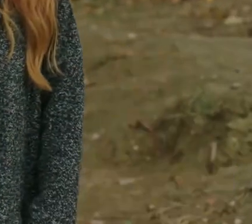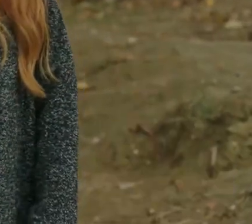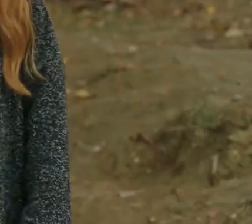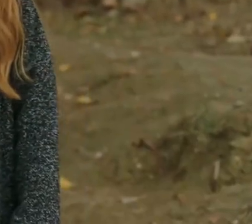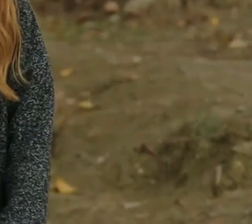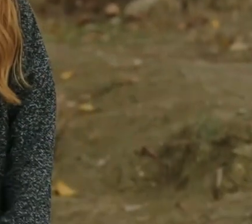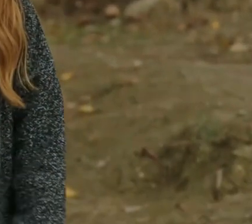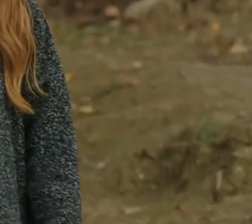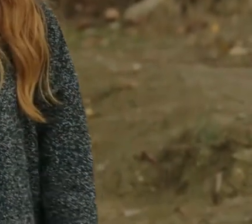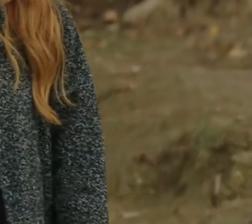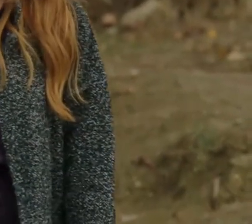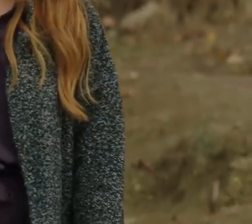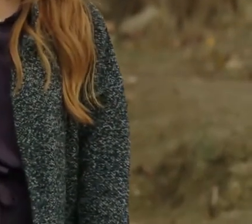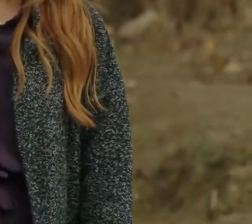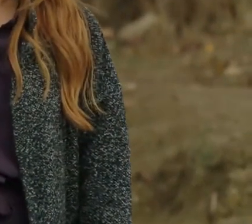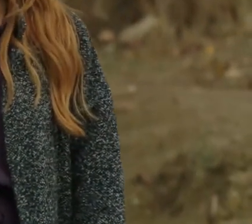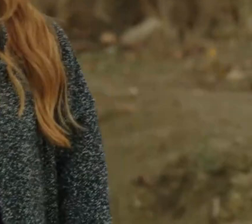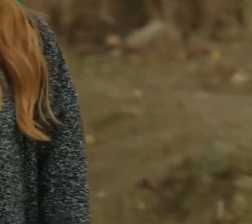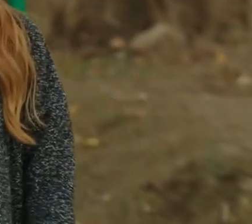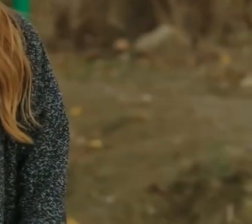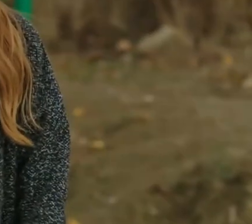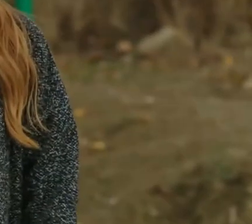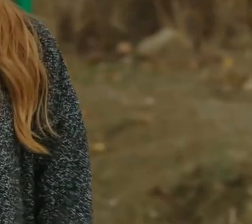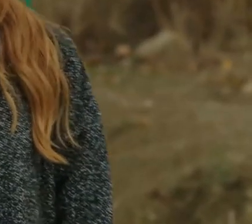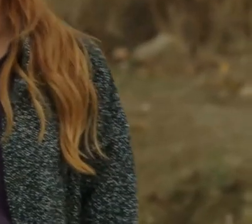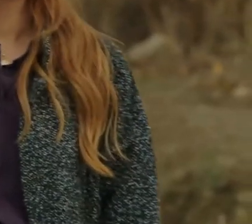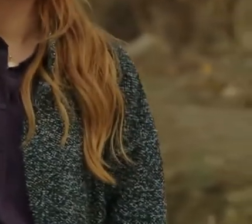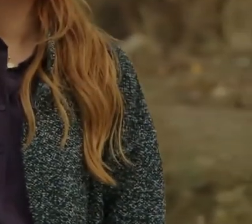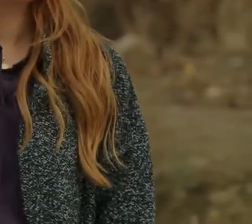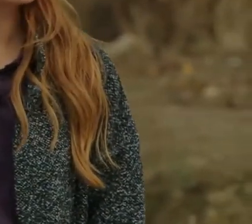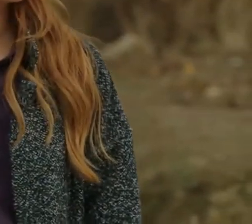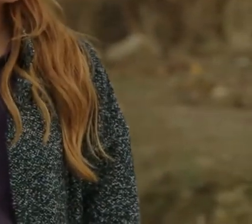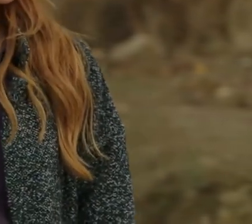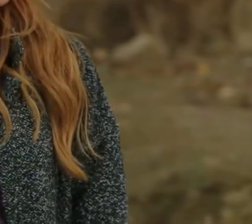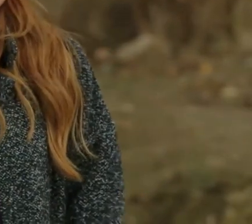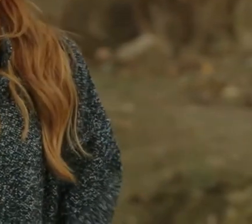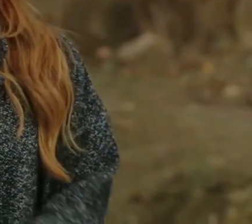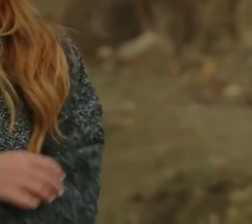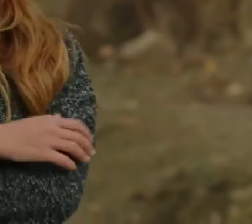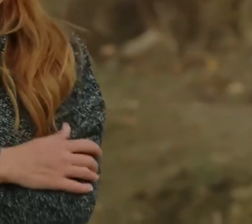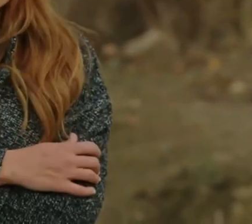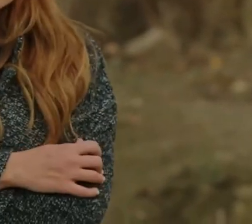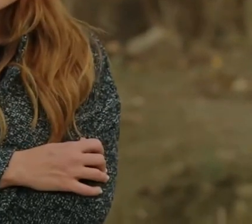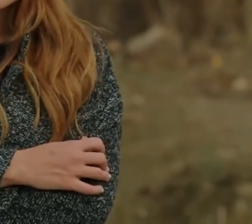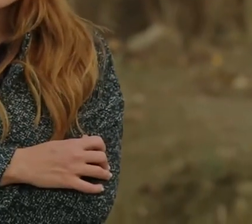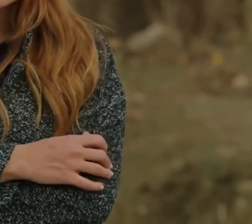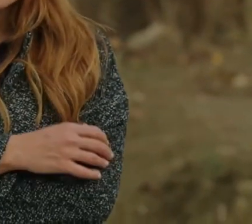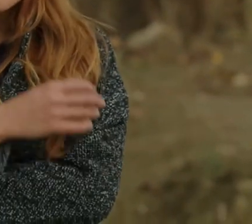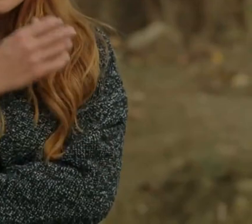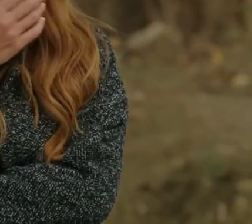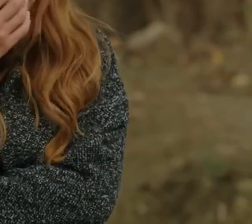Alev keyifsiz sallanarak yürüyor. Ağlamaklı gözlerini göğe kaldırdı. Arkada Yaşar'la Asil itişiyor.